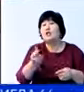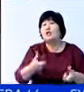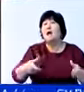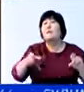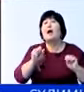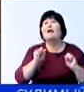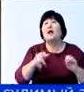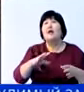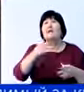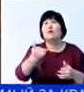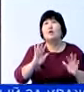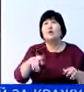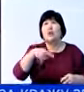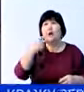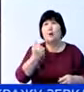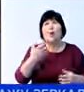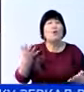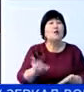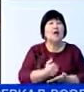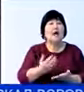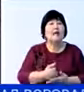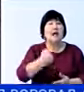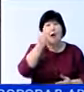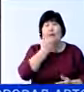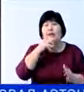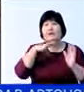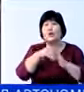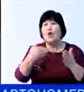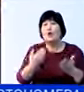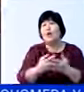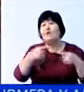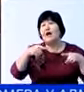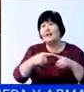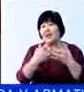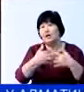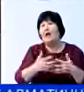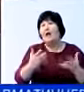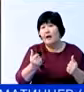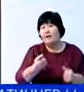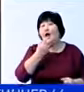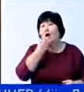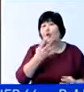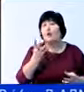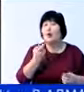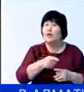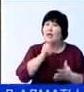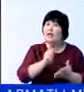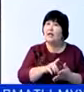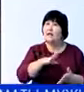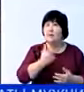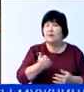подорожании? Вы только что упомянули о достижениях благодаря внедрению новых технологий. Это, конечно, хорошо. Хорошо, но ведь это должно